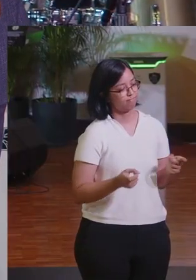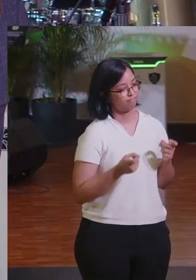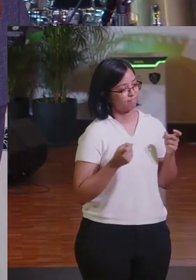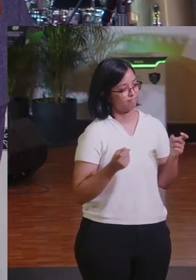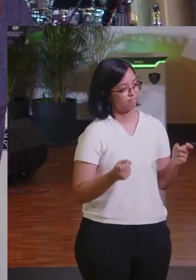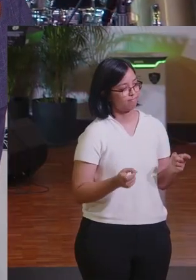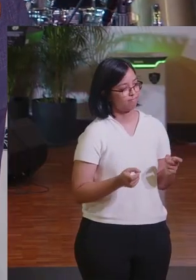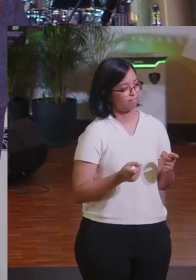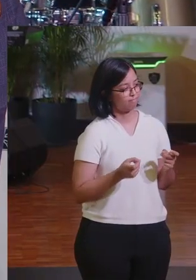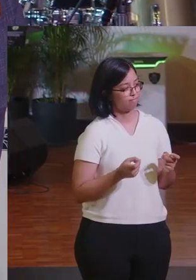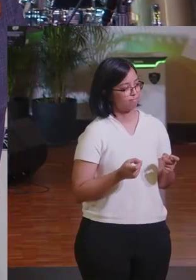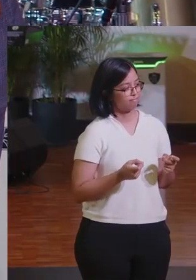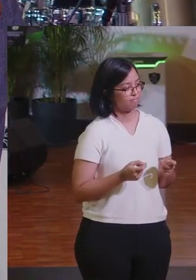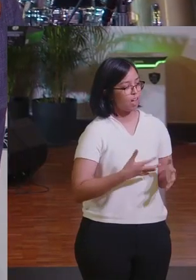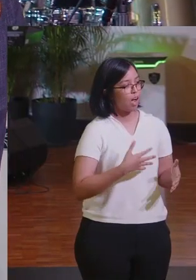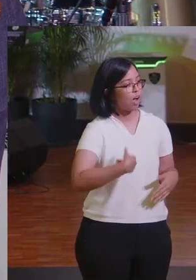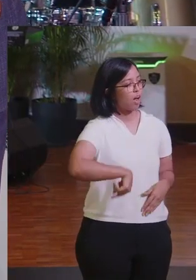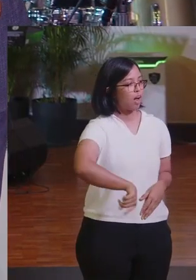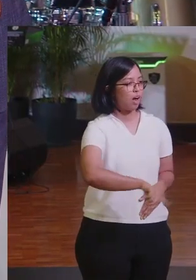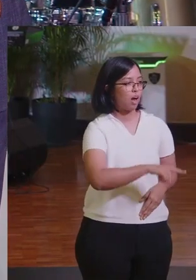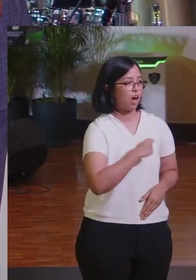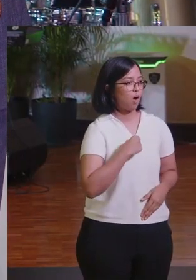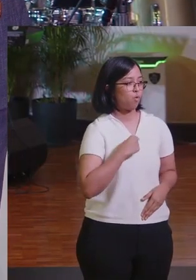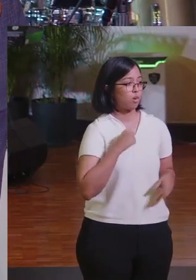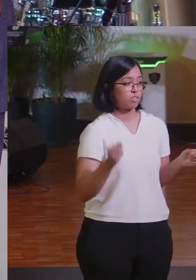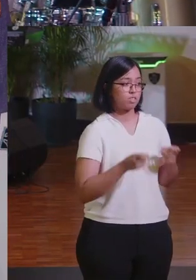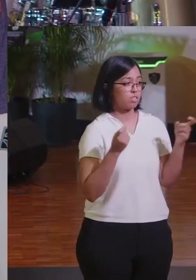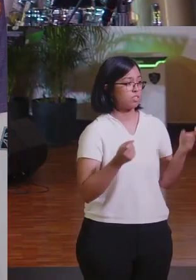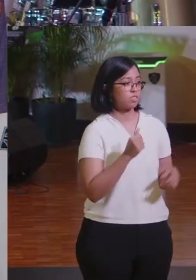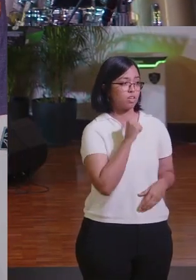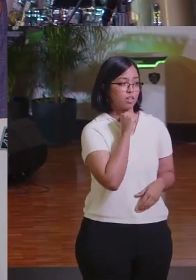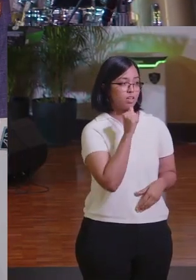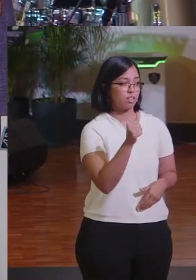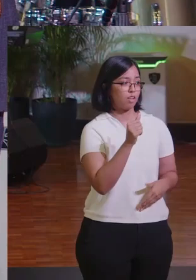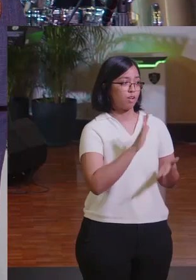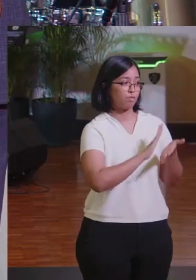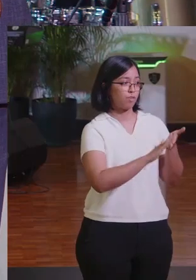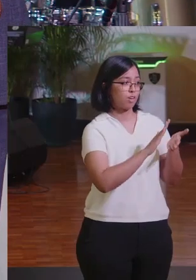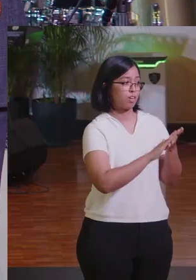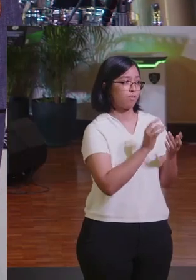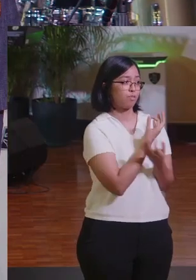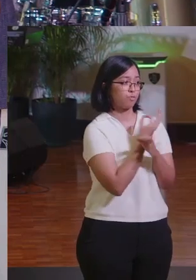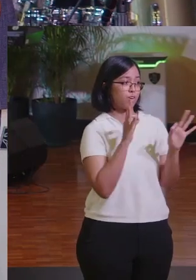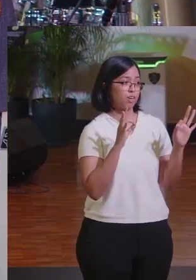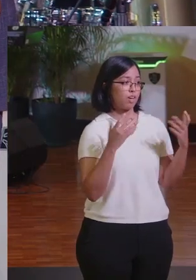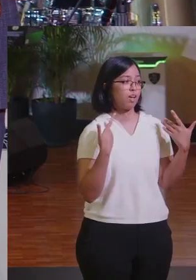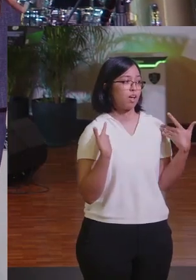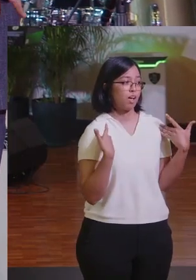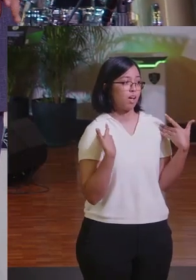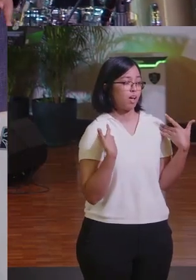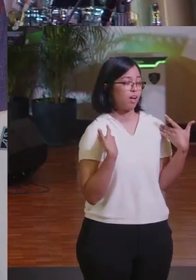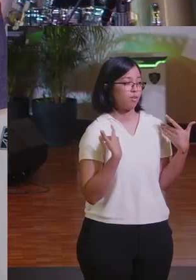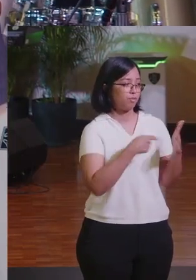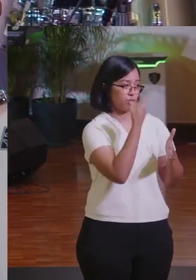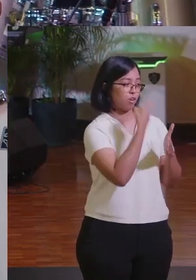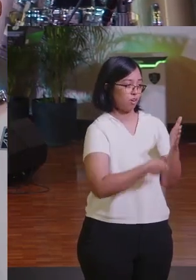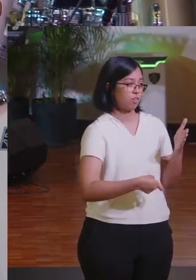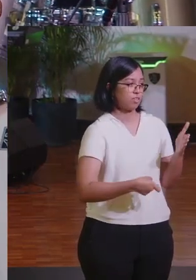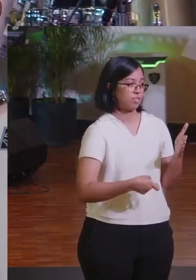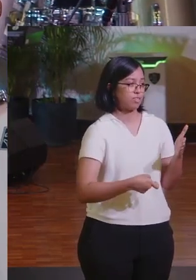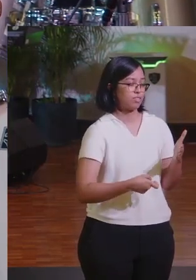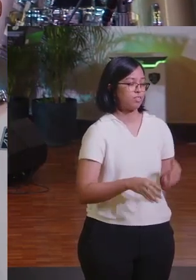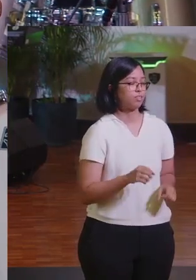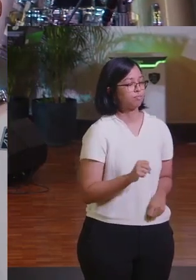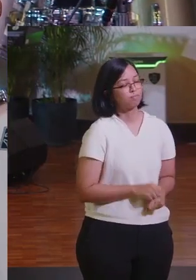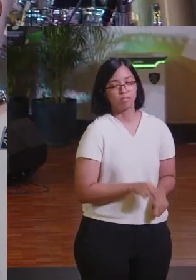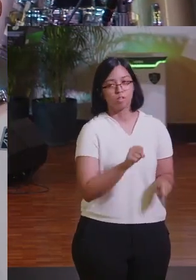ng hindi libre. Meron pong cost. Kaya yung casting of lots o palabunutan, ginagamit po yan dati.